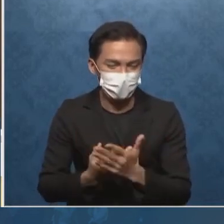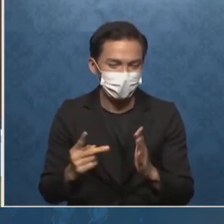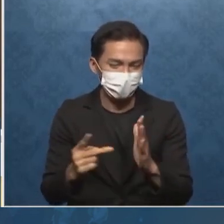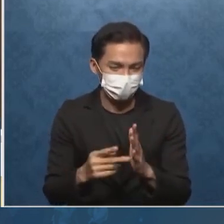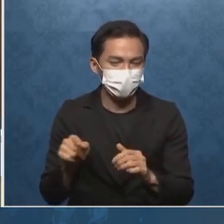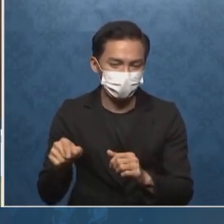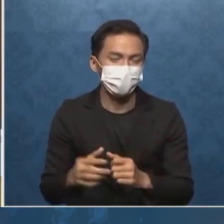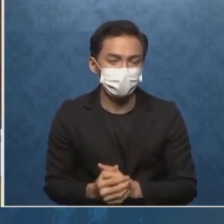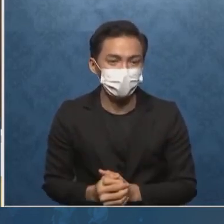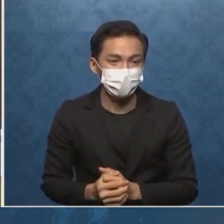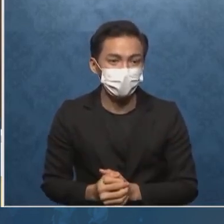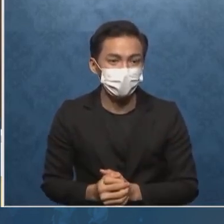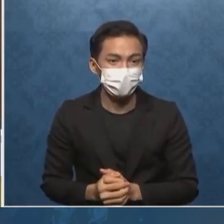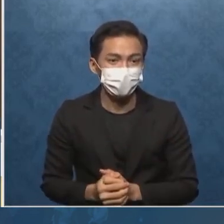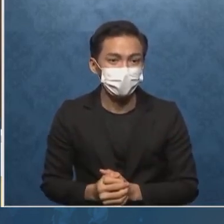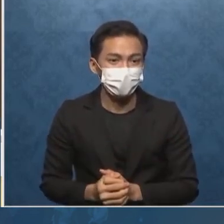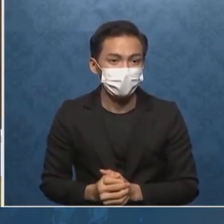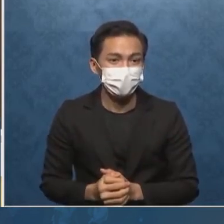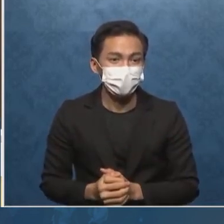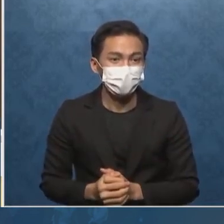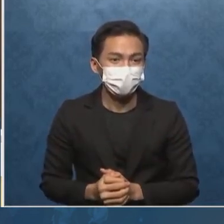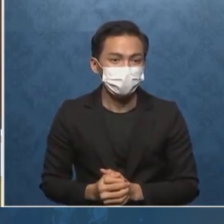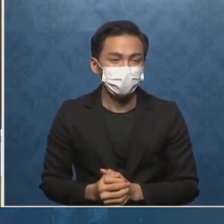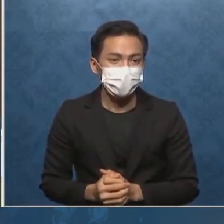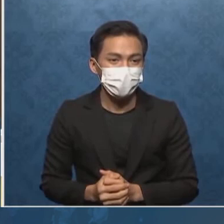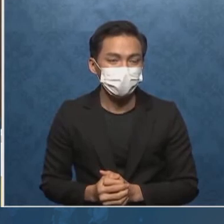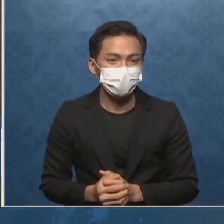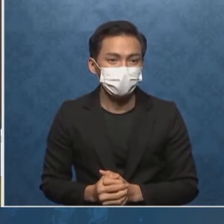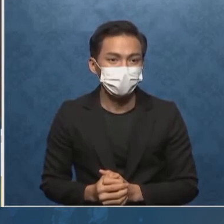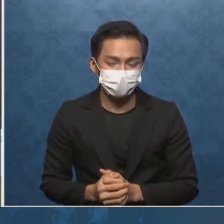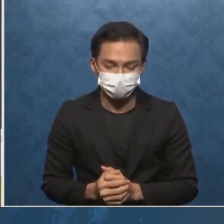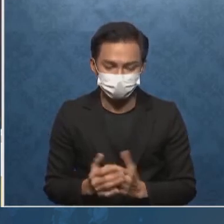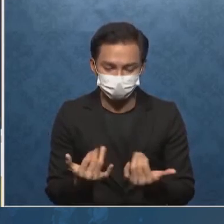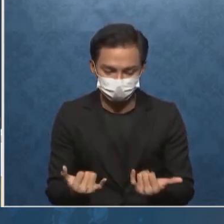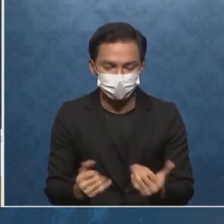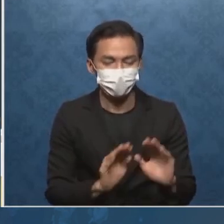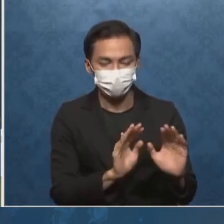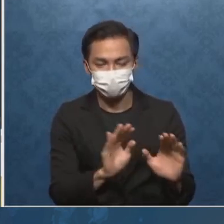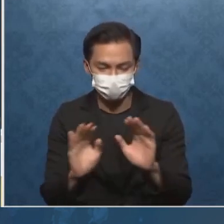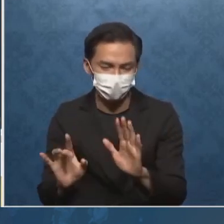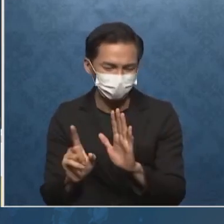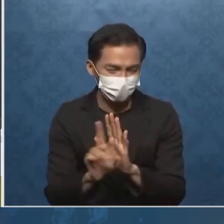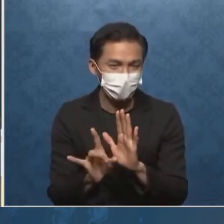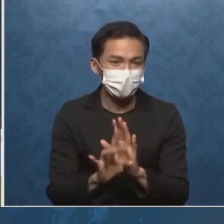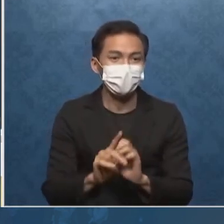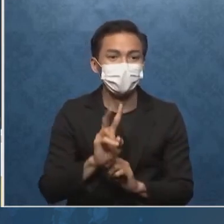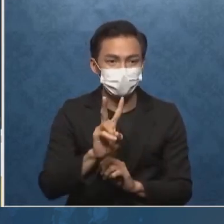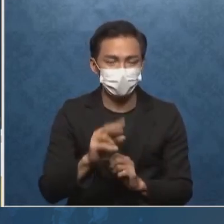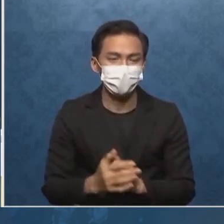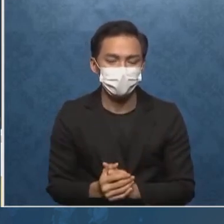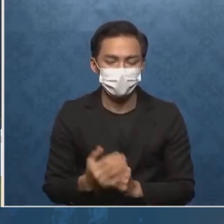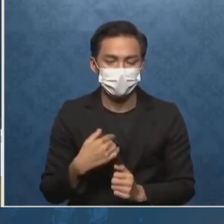ที่ได้อนุมัติโครงการเหล่านี้ไปธรรมกายครับสุดท้ายแล้วครับผมขอฝากอยู่2ประเด็นฝากคำถาม